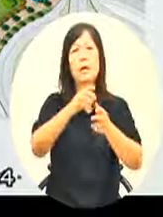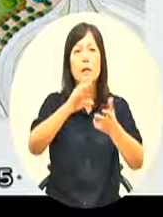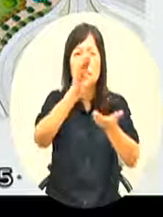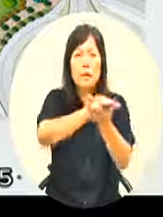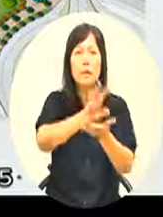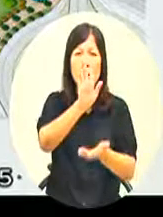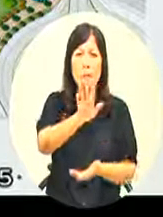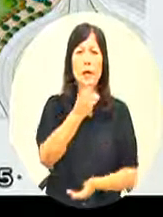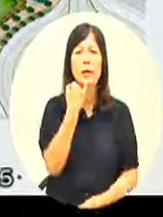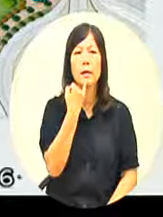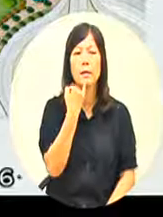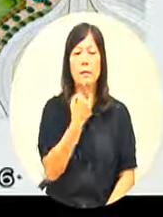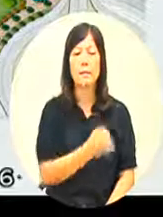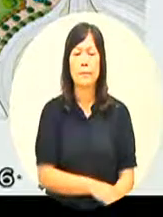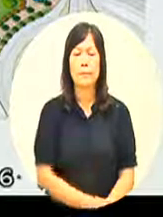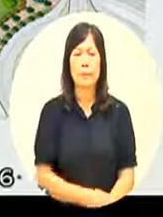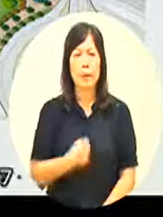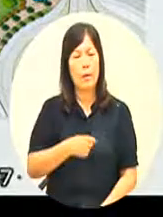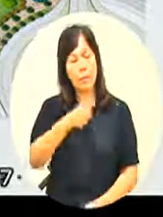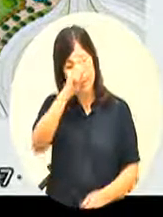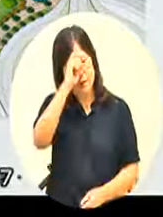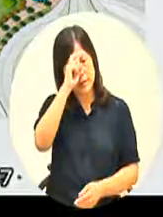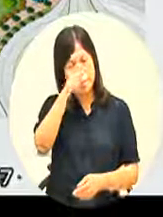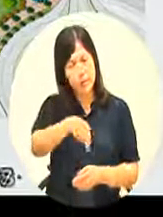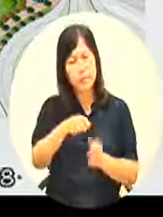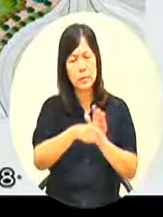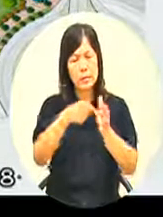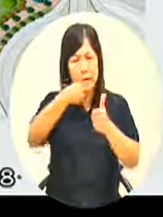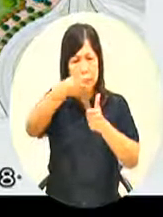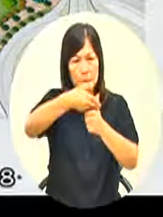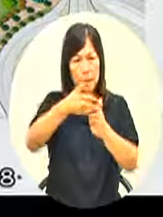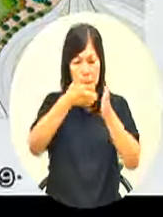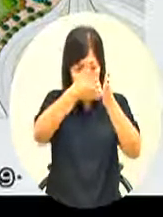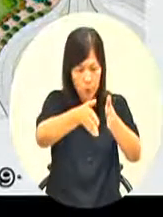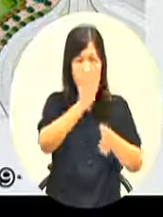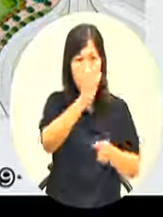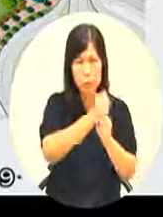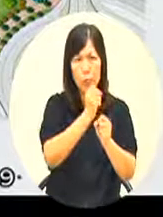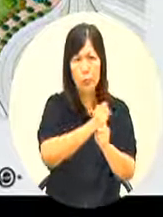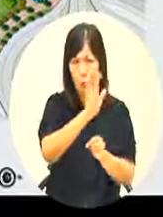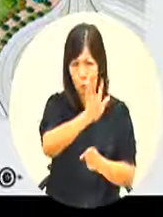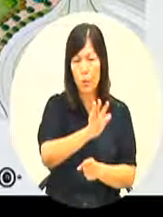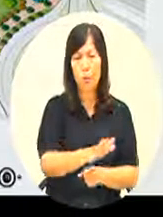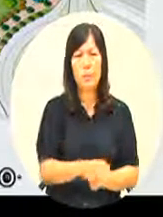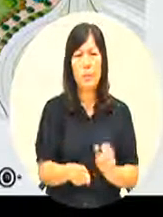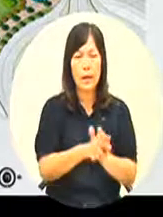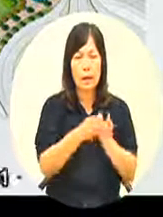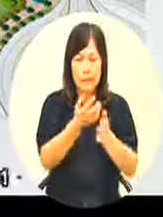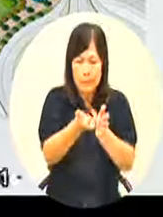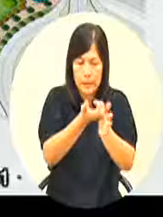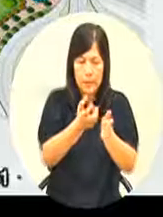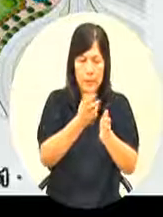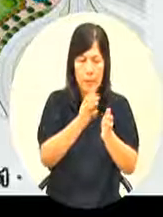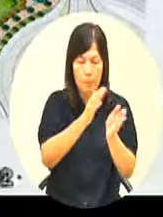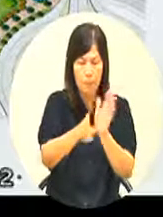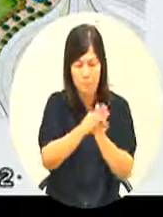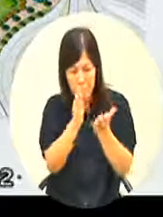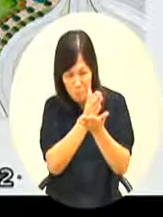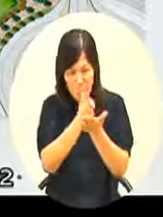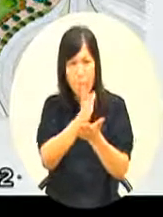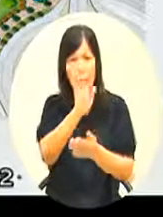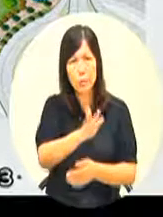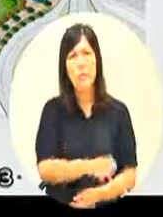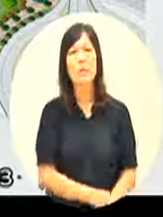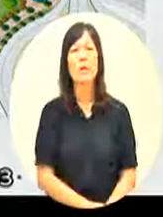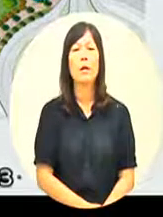车场，好，那我们也很乐见到教育局也朝这个方向去做一些先期的作业的一个评估啦，